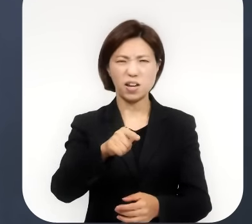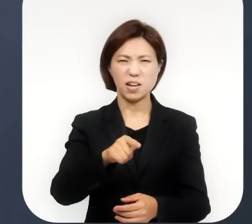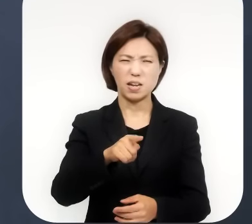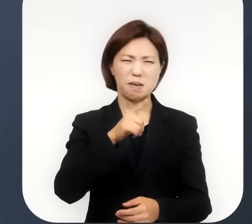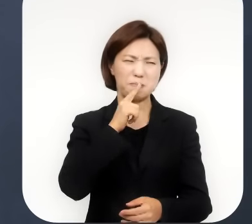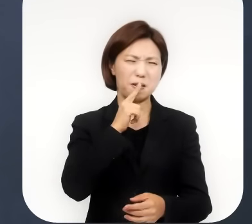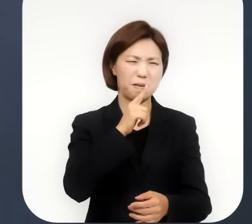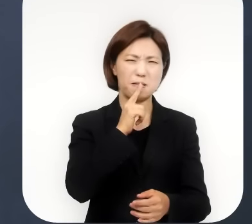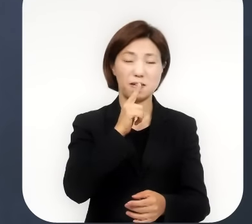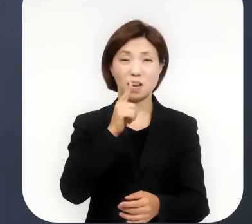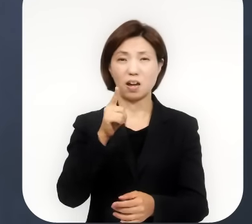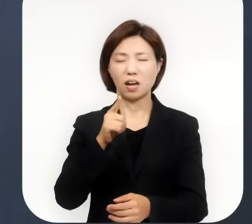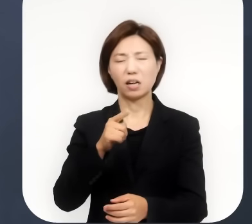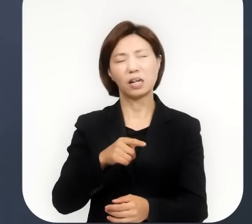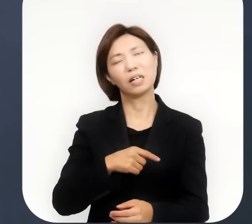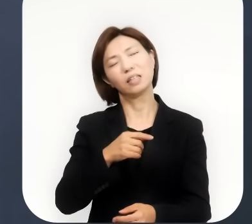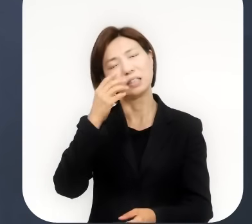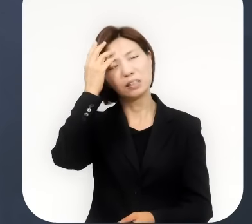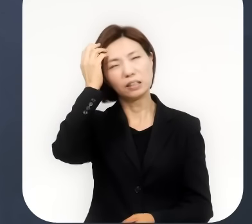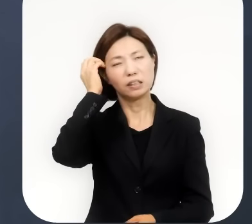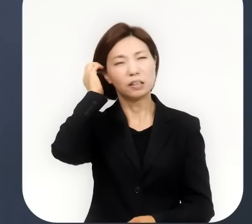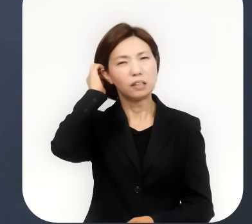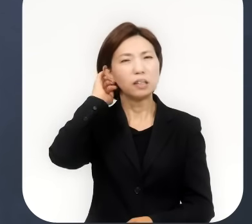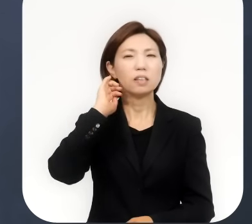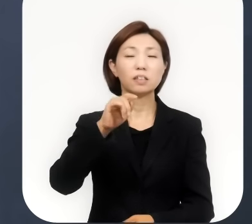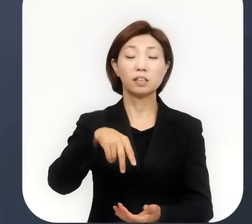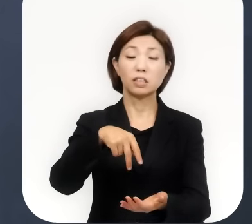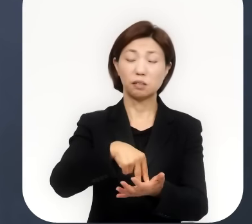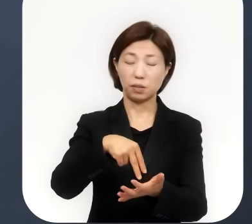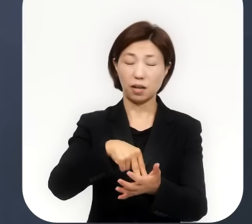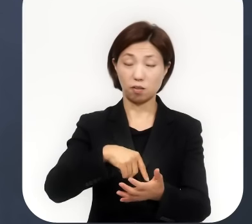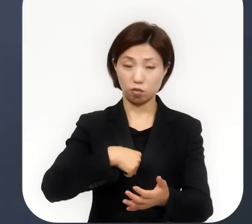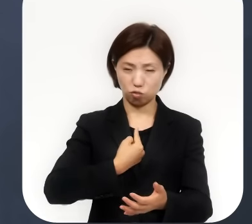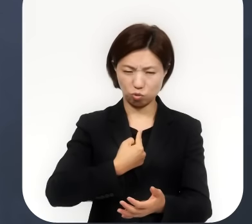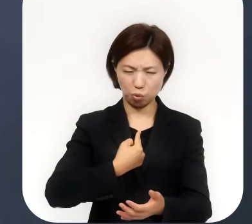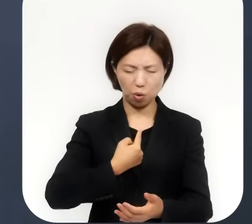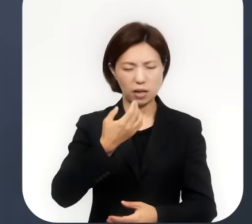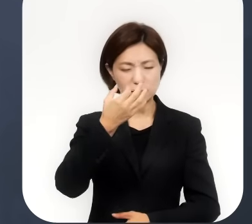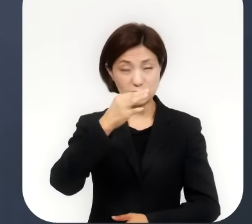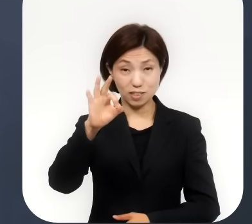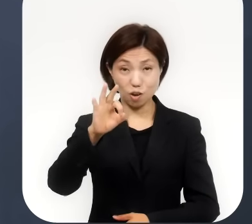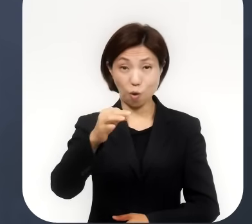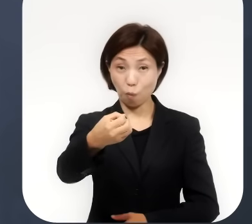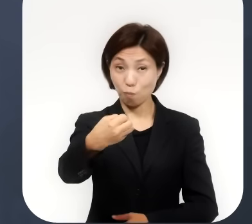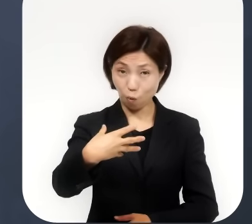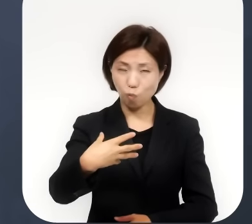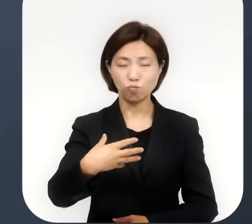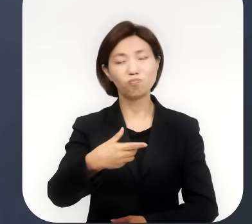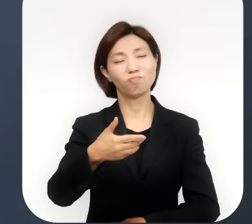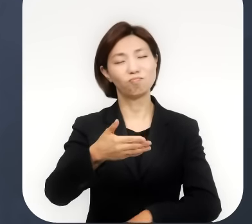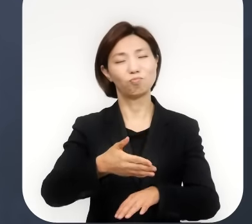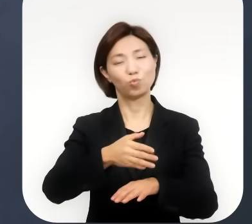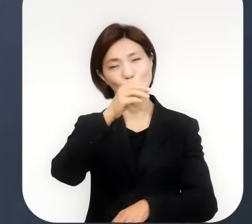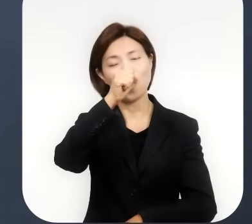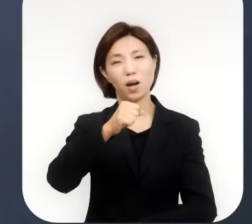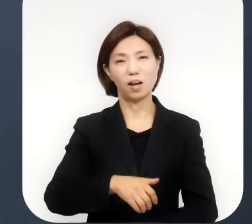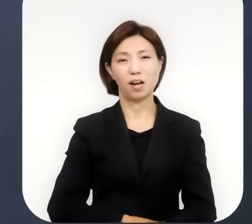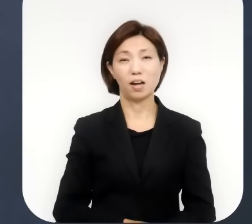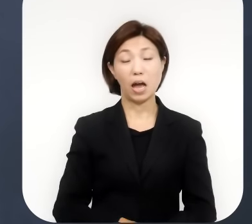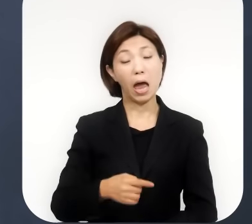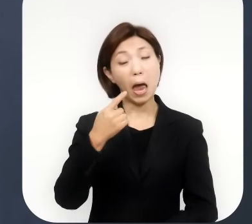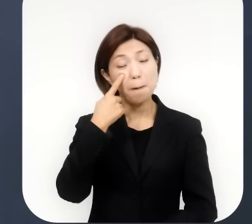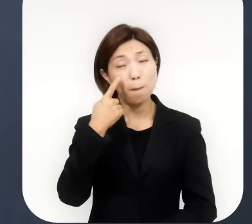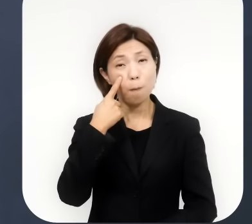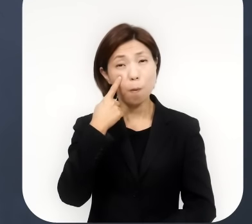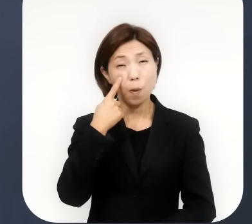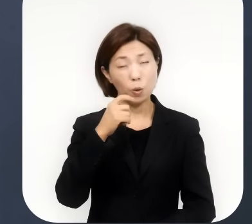병이다 이런다 이래 가지고 하기 때문에 근데 어 그런 관점에서 그래도 받아들이니까 좋아요 그렇게 한번